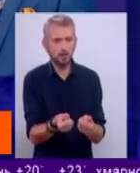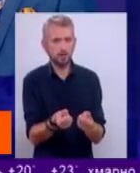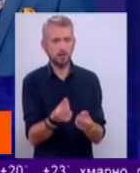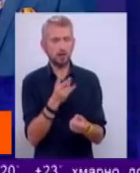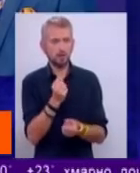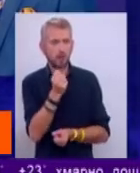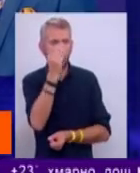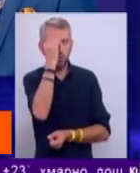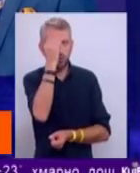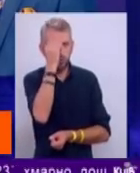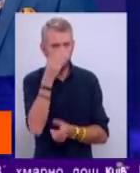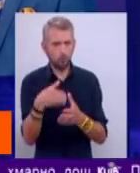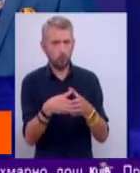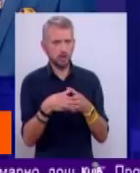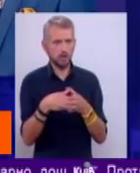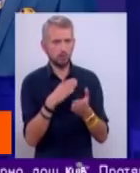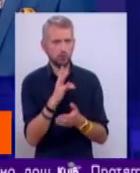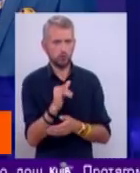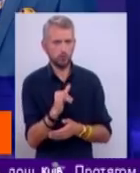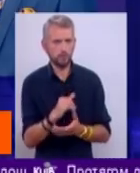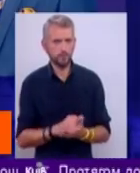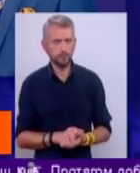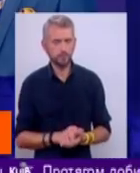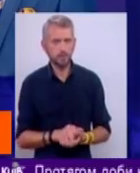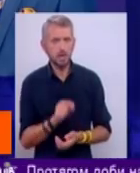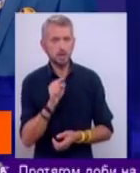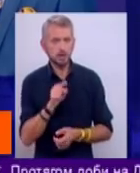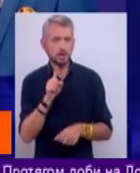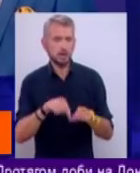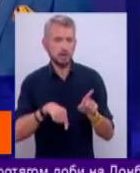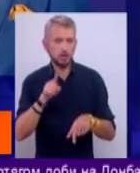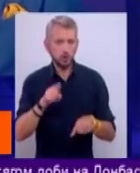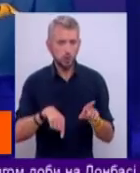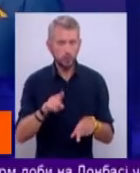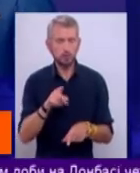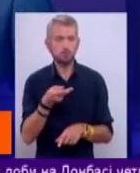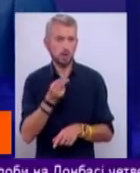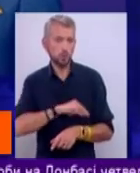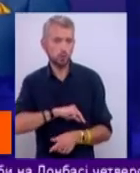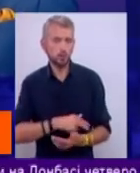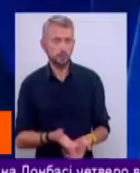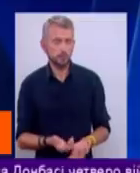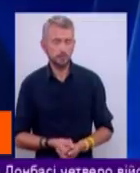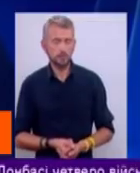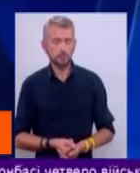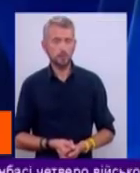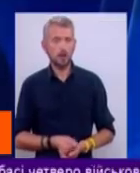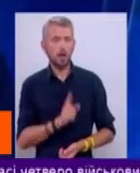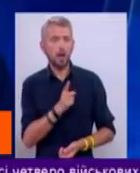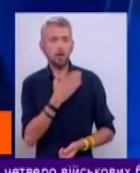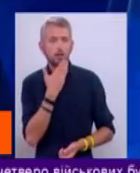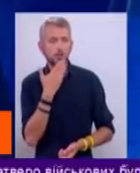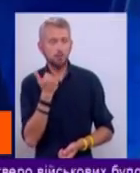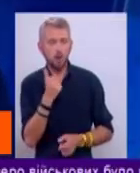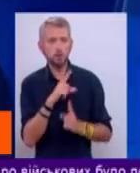на думку колективну. І це іноді працює. Але ж, не маючи